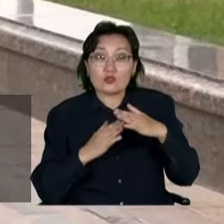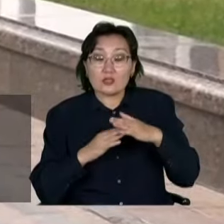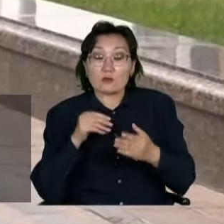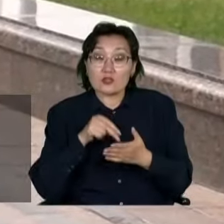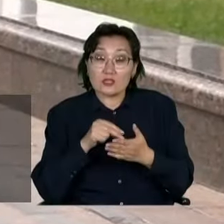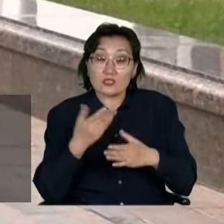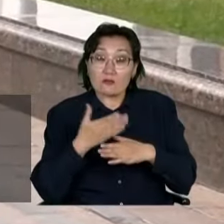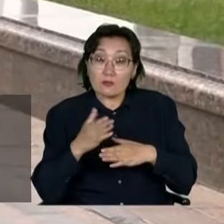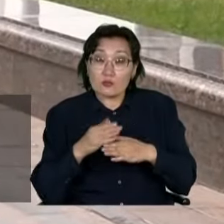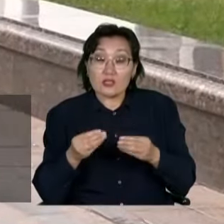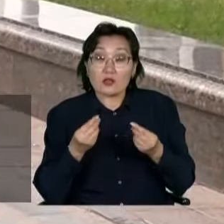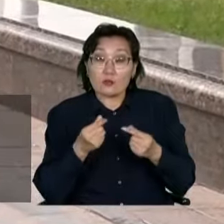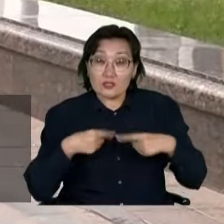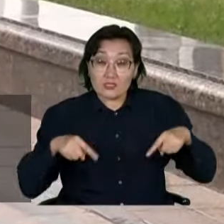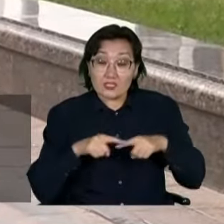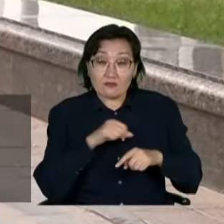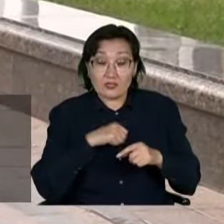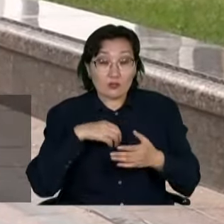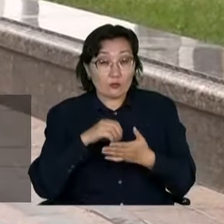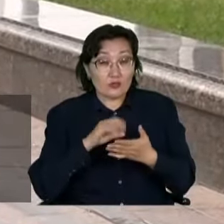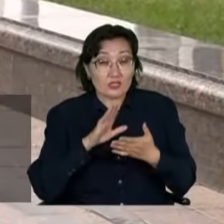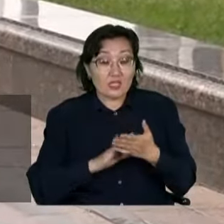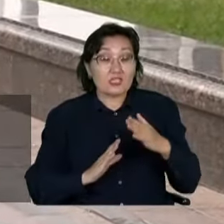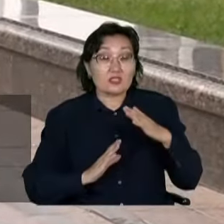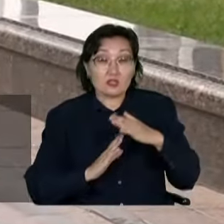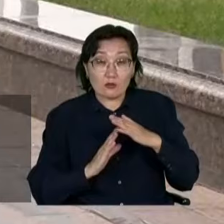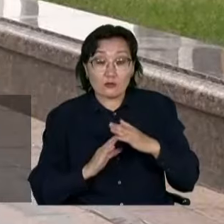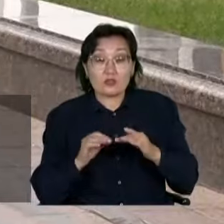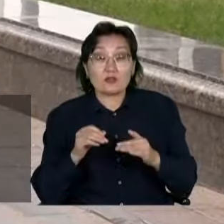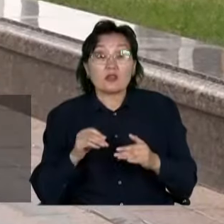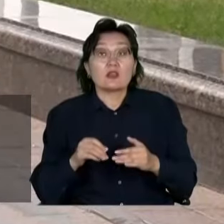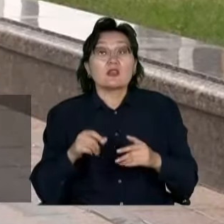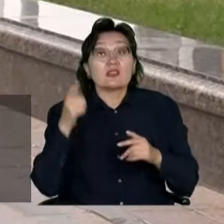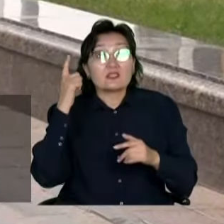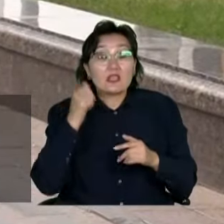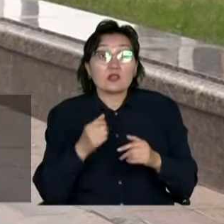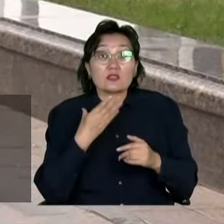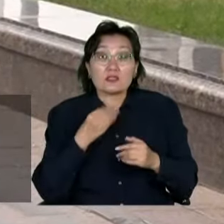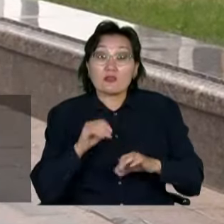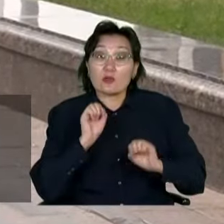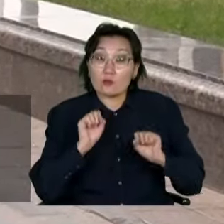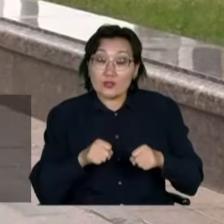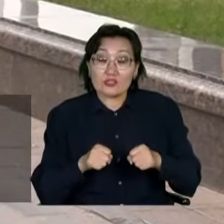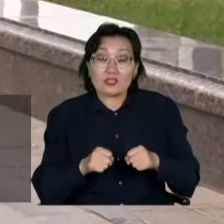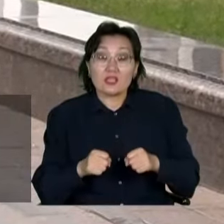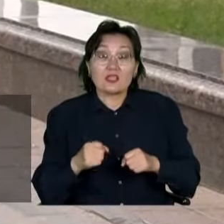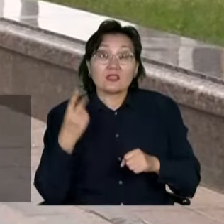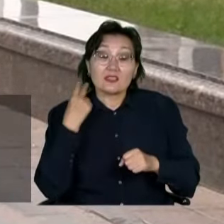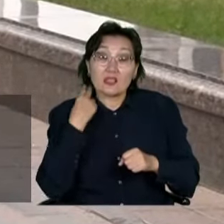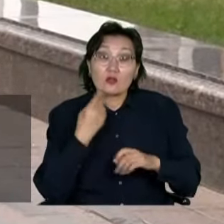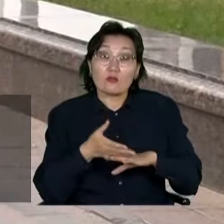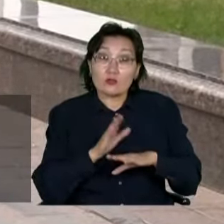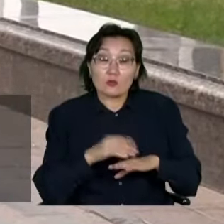что кредитно-финансовые учреждения сами устанавливают границы, учитывая свои возможности и коэффициенты долговой нагрузки